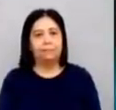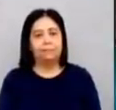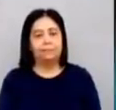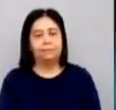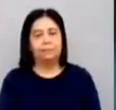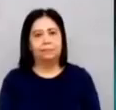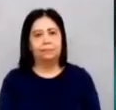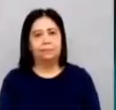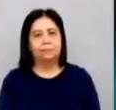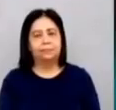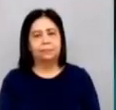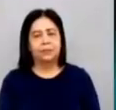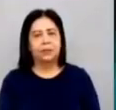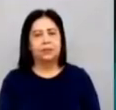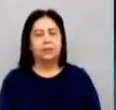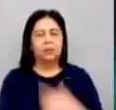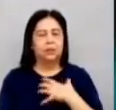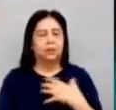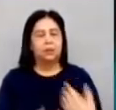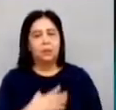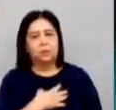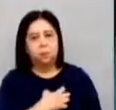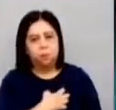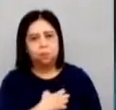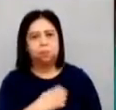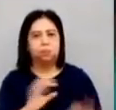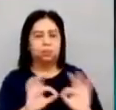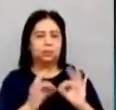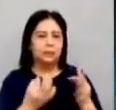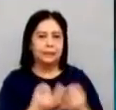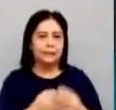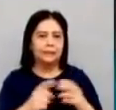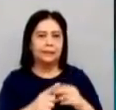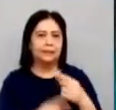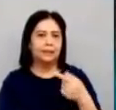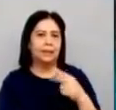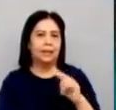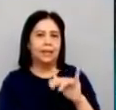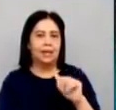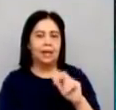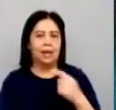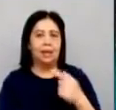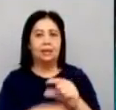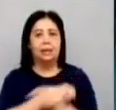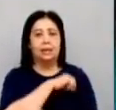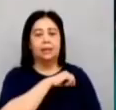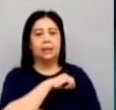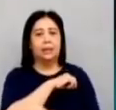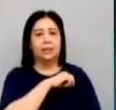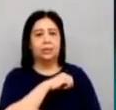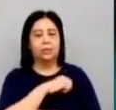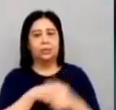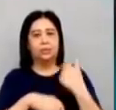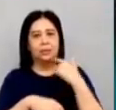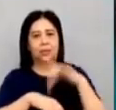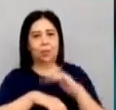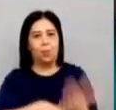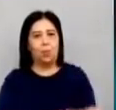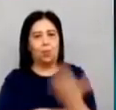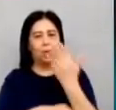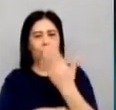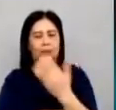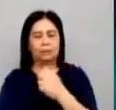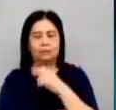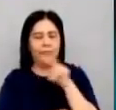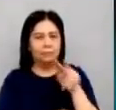Lubos ang pighati na mag-anak na nasunugan sa Ginayangan, Quezon. Pasado alauna ng madaling araw kanina. Hindi na kasi nila naabot ang buhay pa